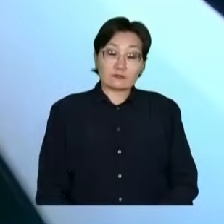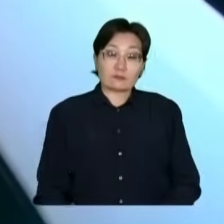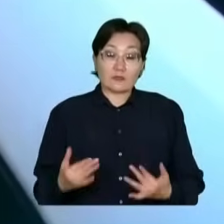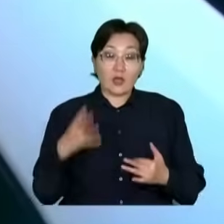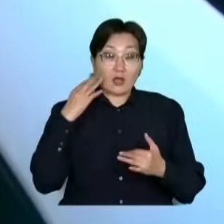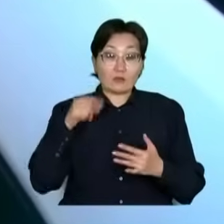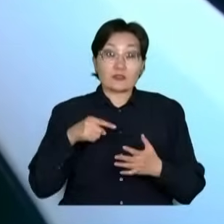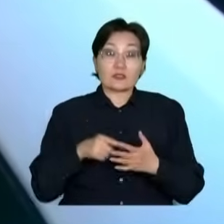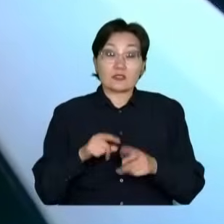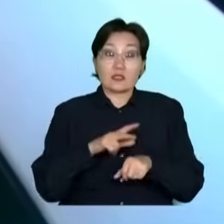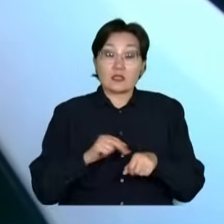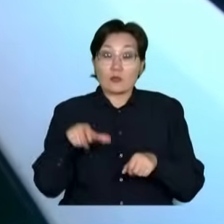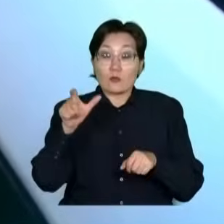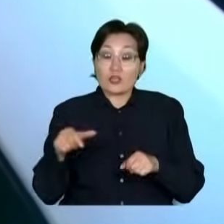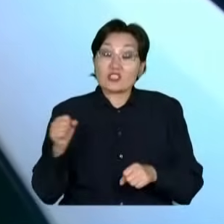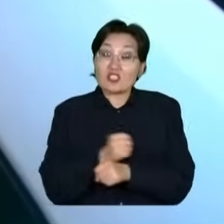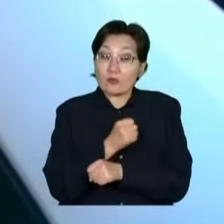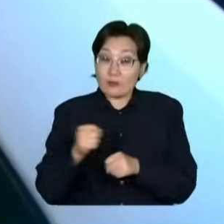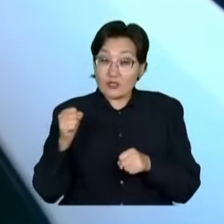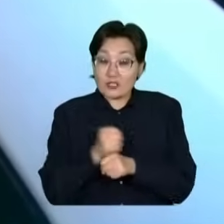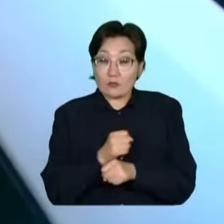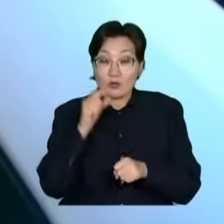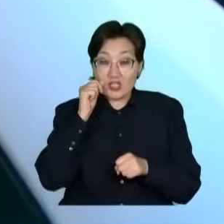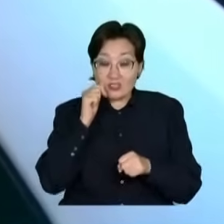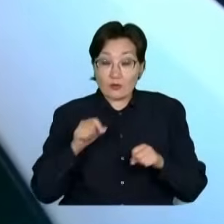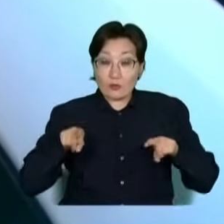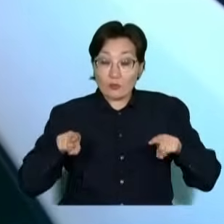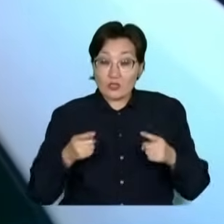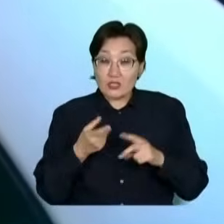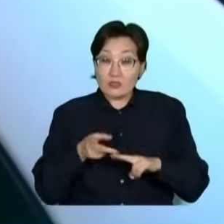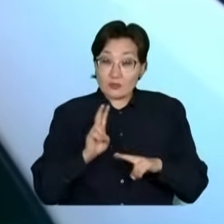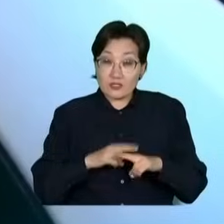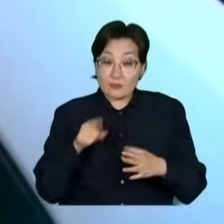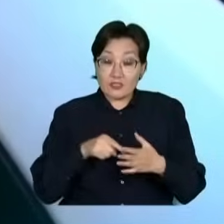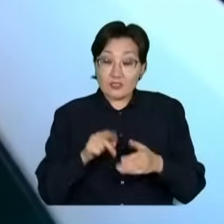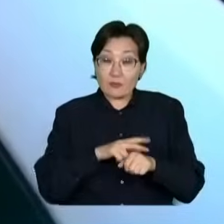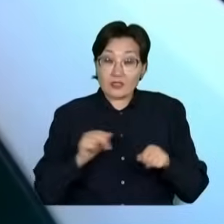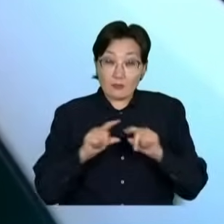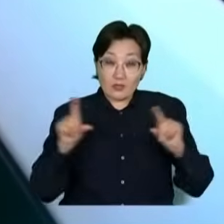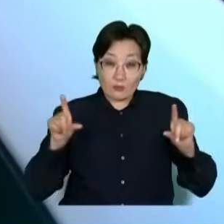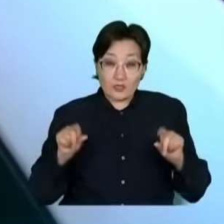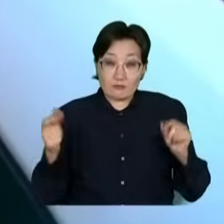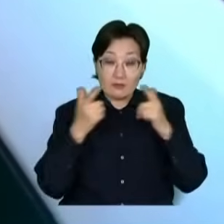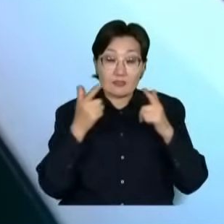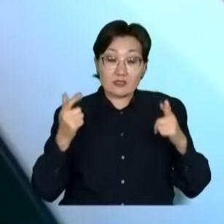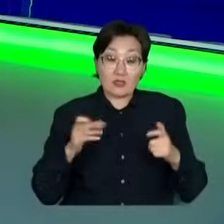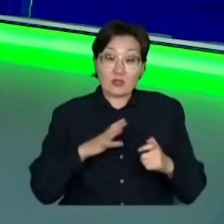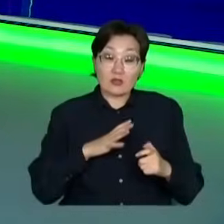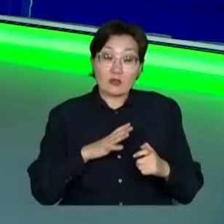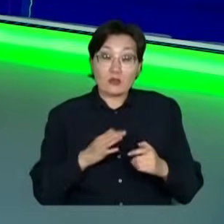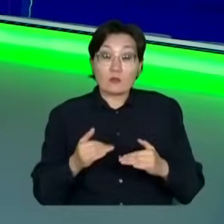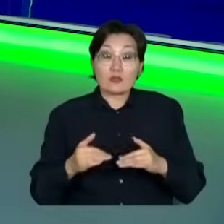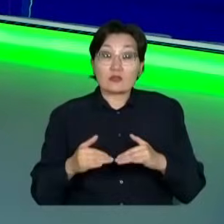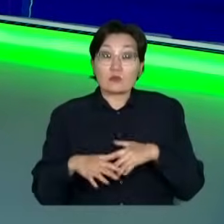Ал Алматыда тәртіп сақшысын соққыға жыққан жігіт қамауға алынды. Бұл туралы қалалық полиция департаменті мәлімдеді.